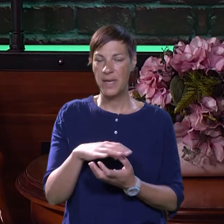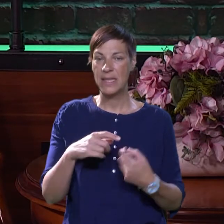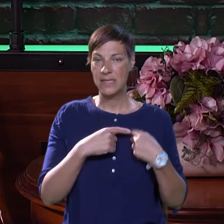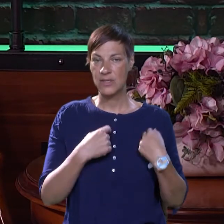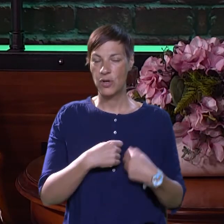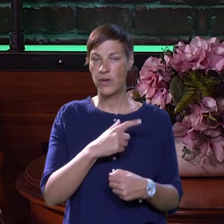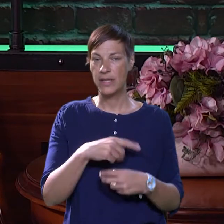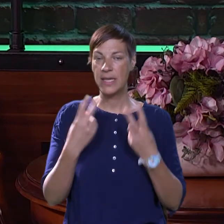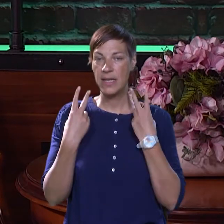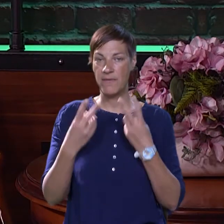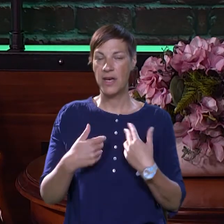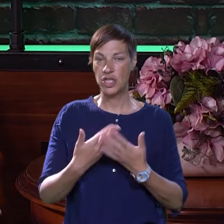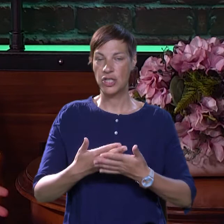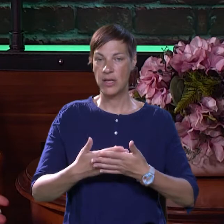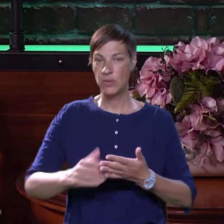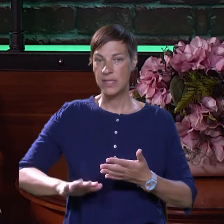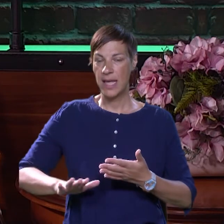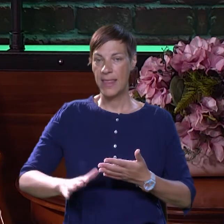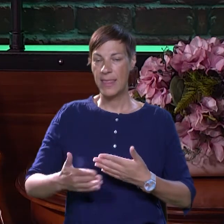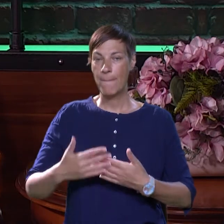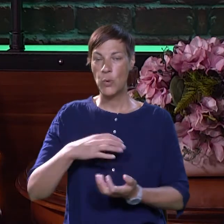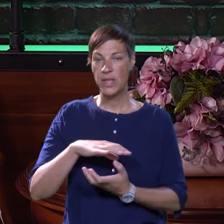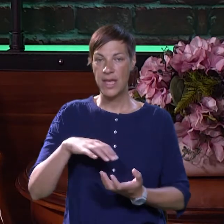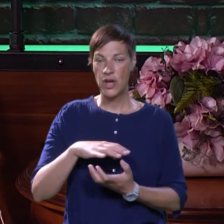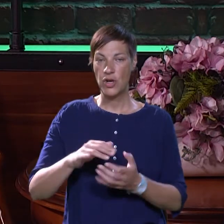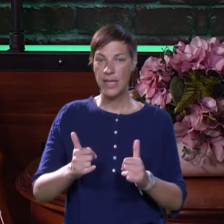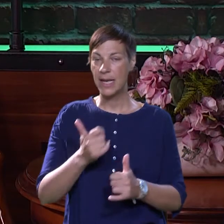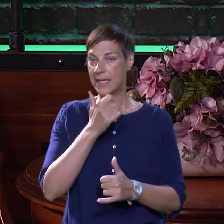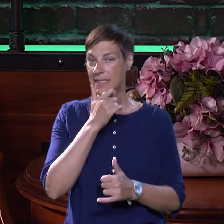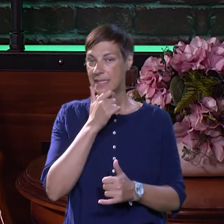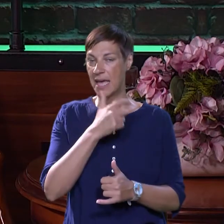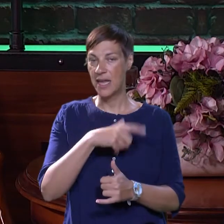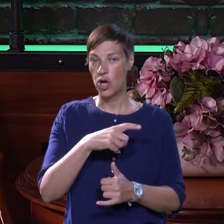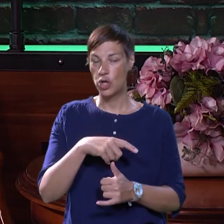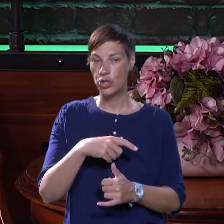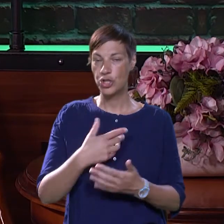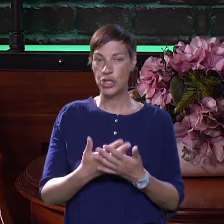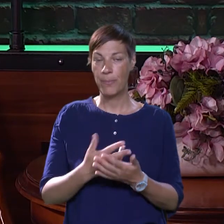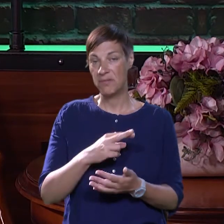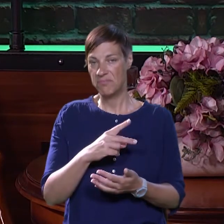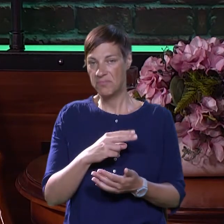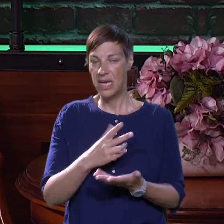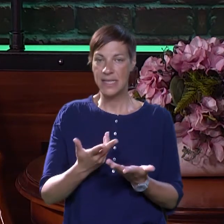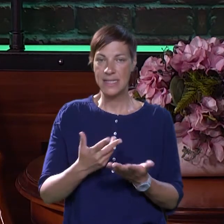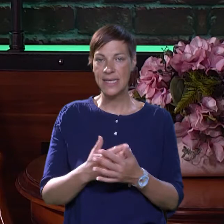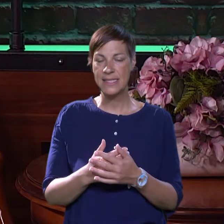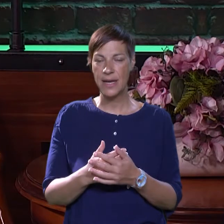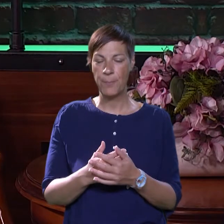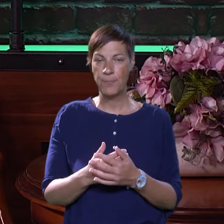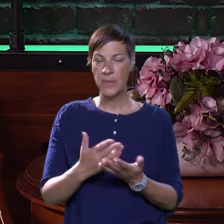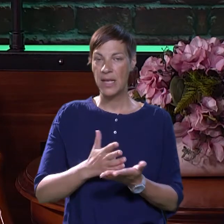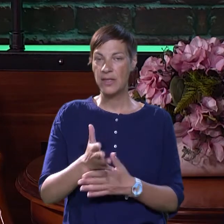obiteljskog volontiranja. Važno je dakle da uz dijete bude roditelj ili starija punoljetna osoba, možda stari brat ili sestra, da je